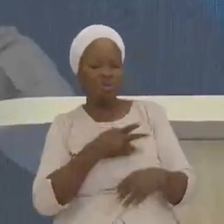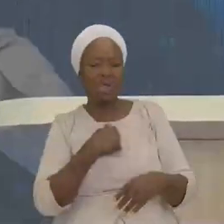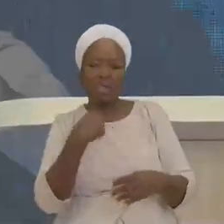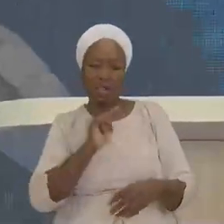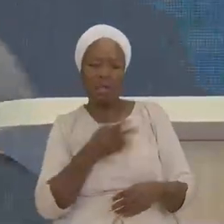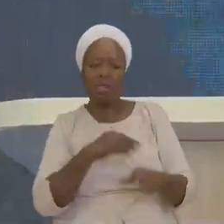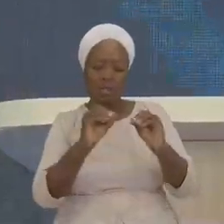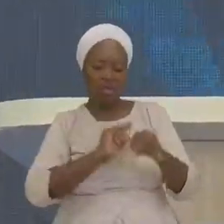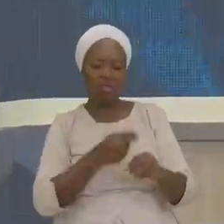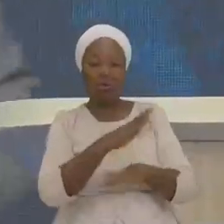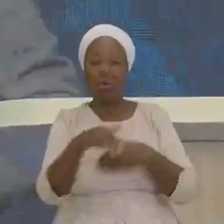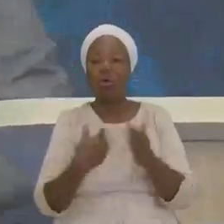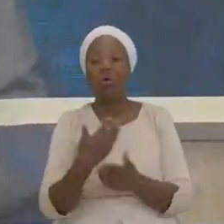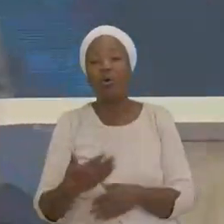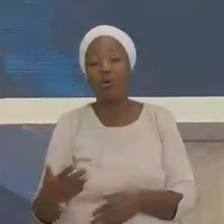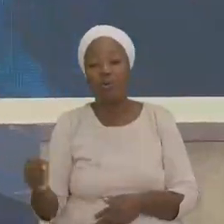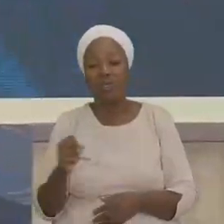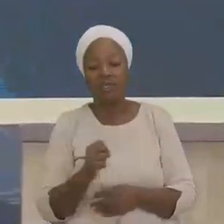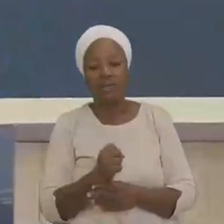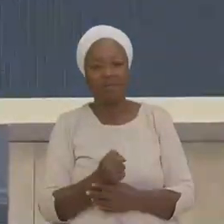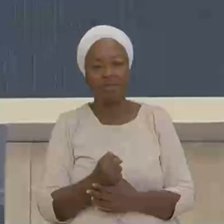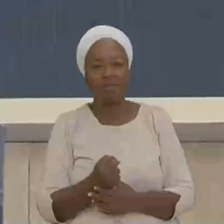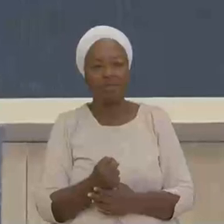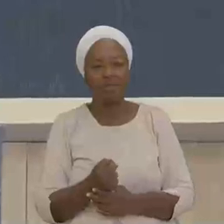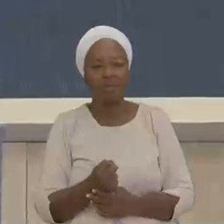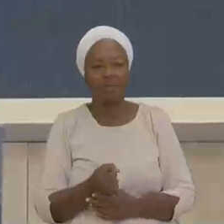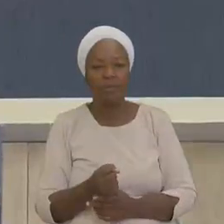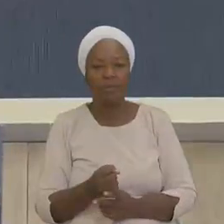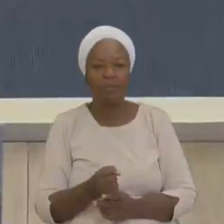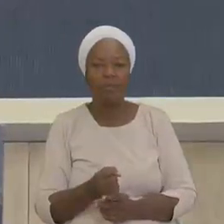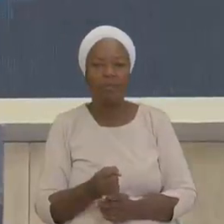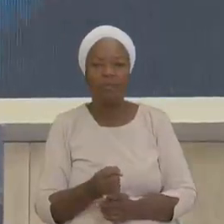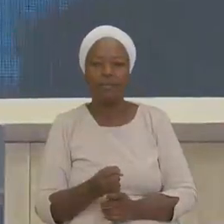nous montrera, nous enseignera toutes choses.